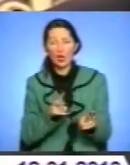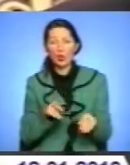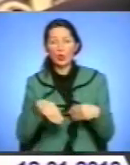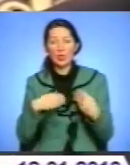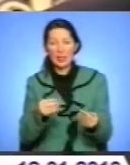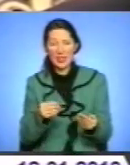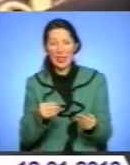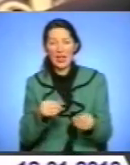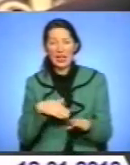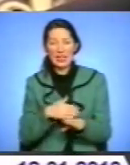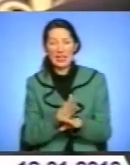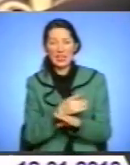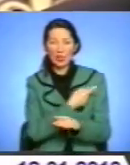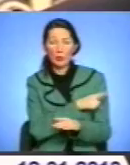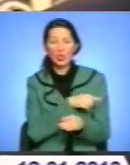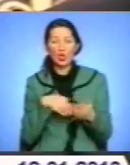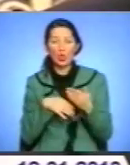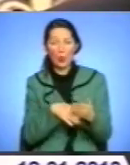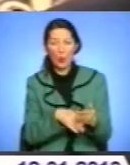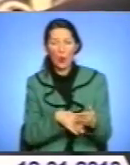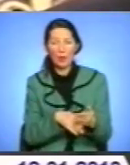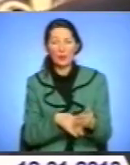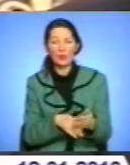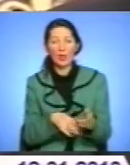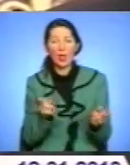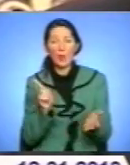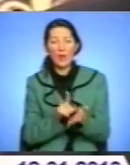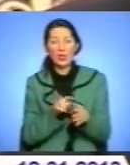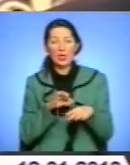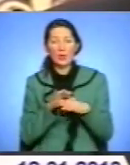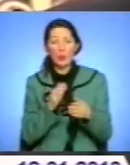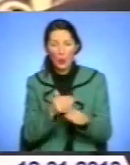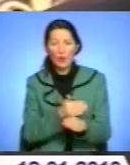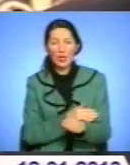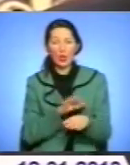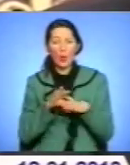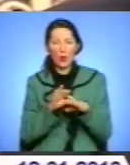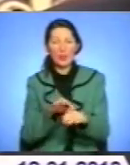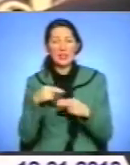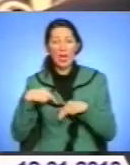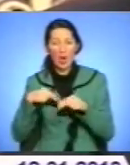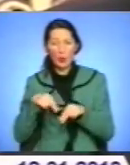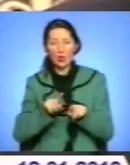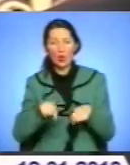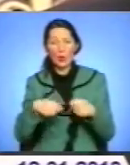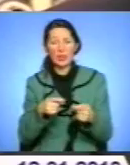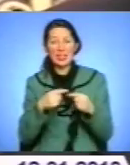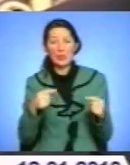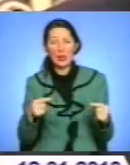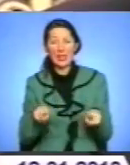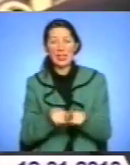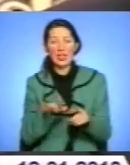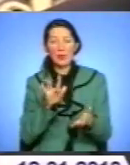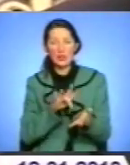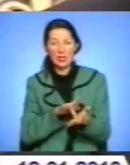життя та здоров'я громадян. Повільно проводиться робота щодо передачі необхідного майна таким центрам. В багатьох місцевих бюджетах